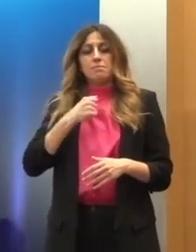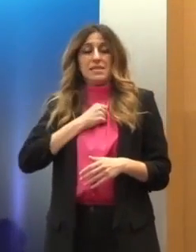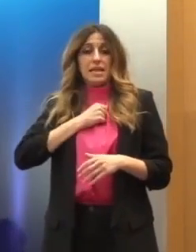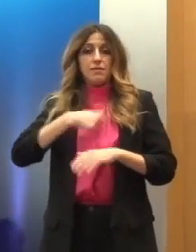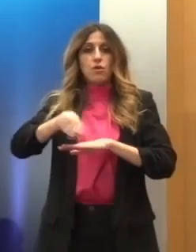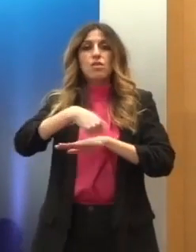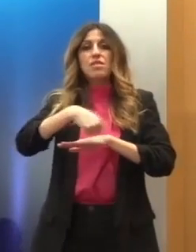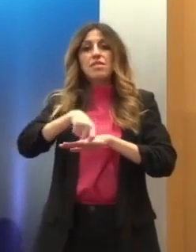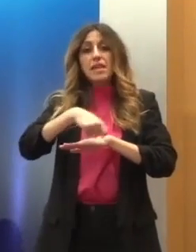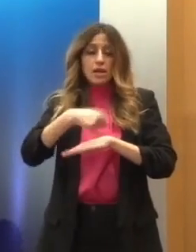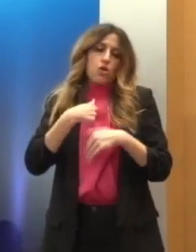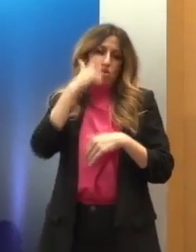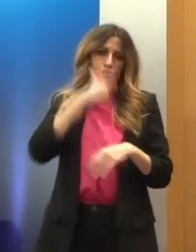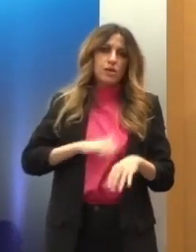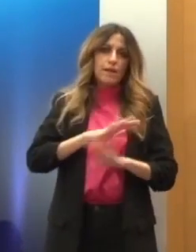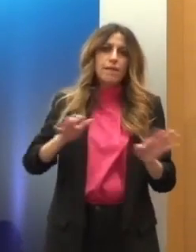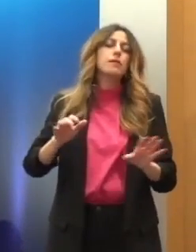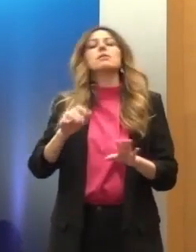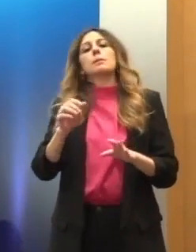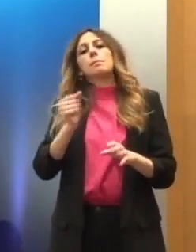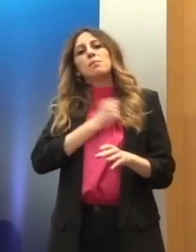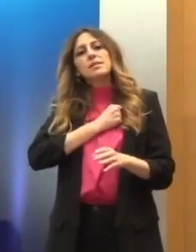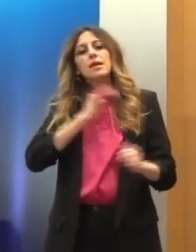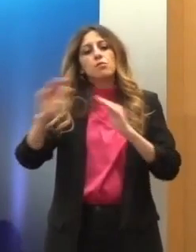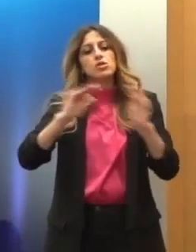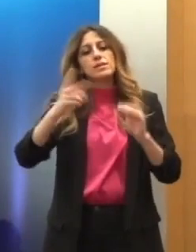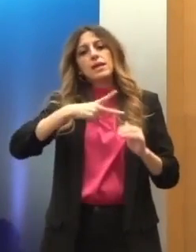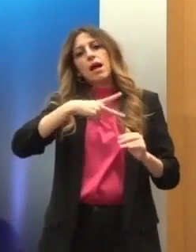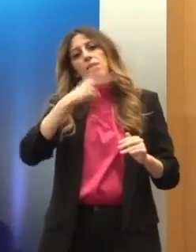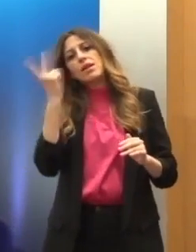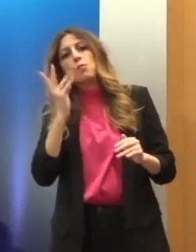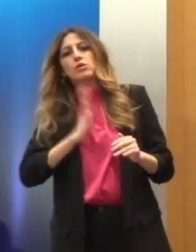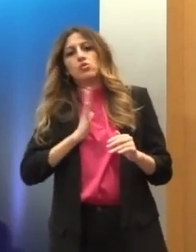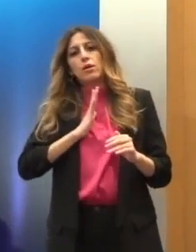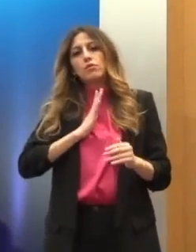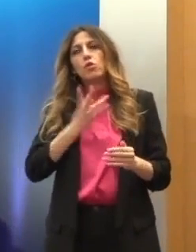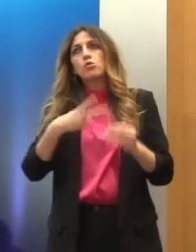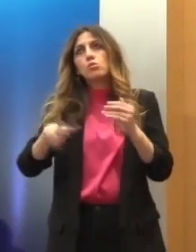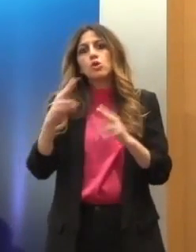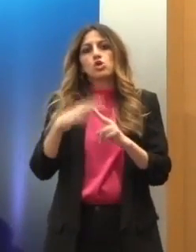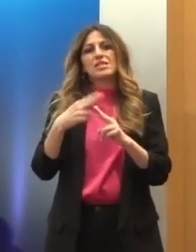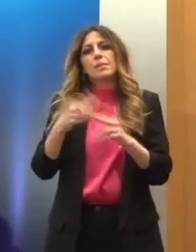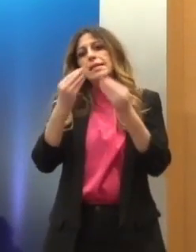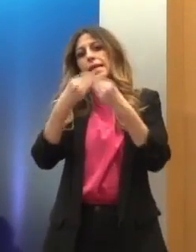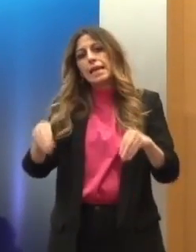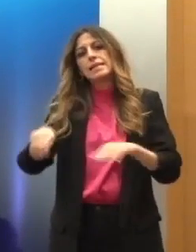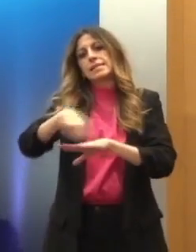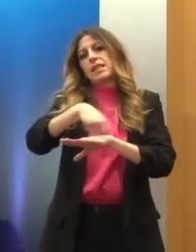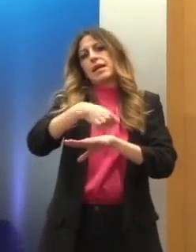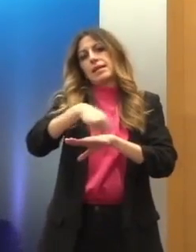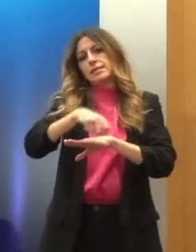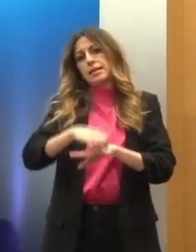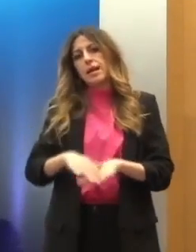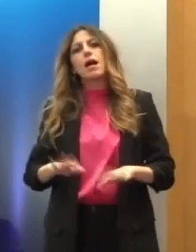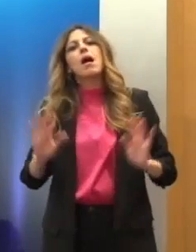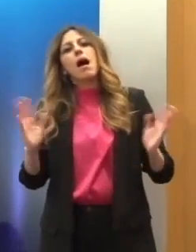μόνη οδός για την προώθηση και προστασία των δικαιωμάτων. Ωστόσο, οι διαδικασίες αυτές και οι συστάσεις των διεθνών οργάνων